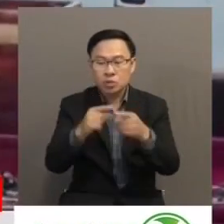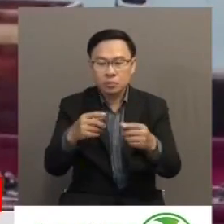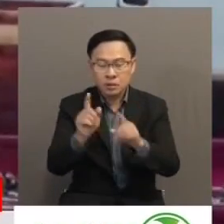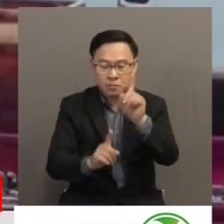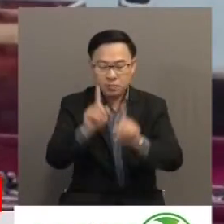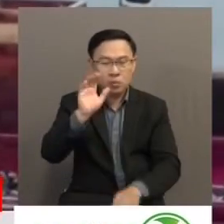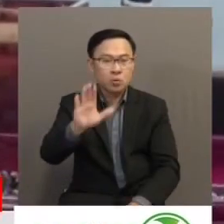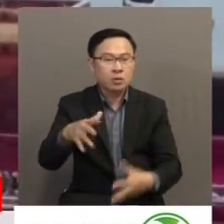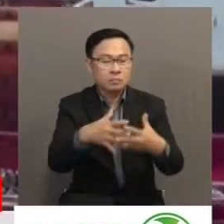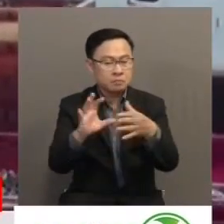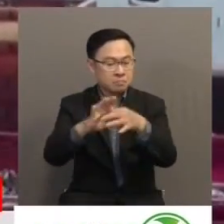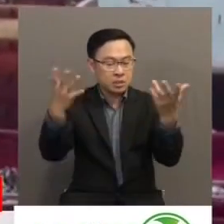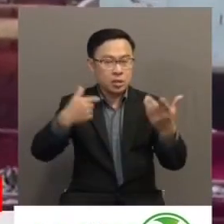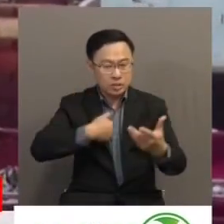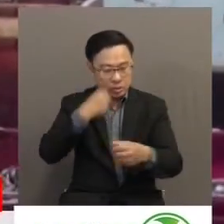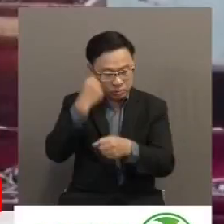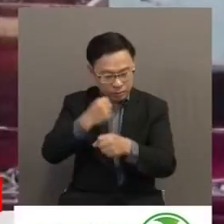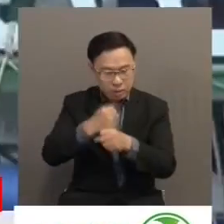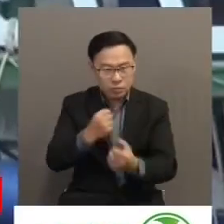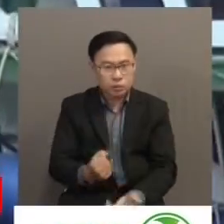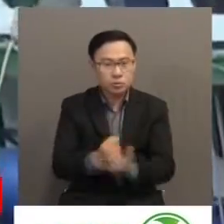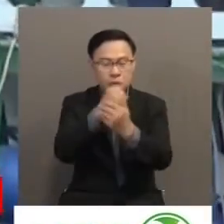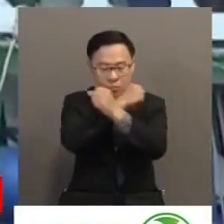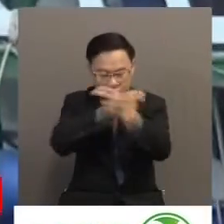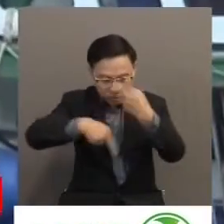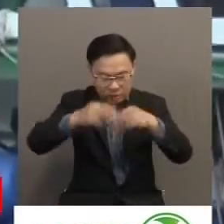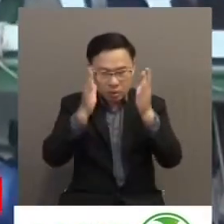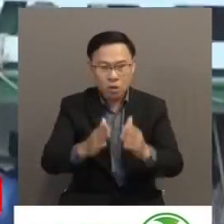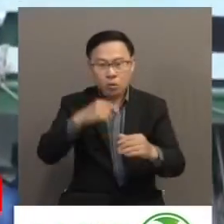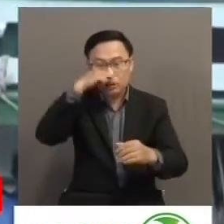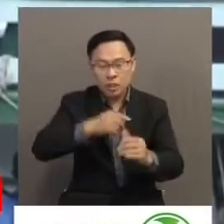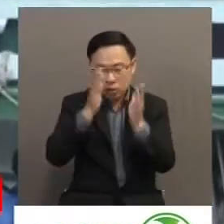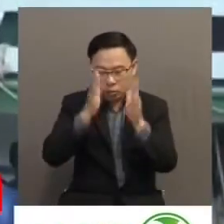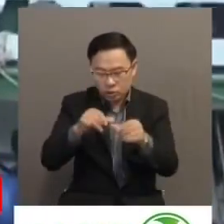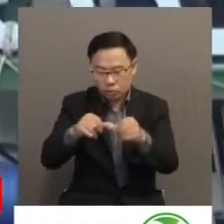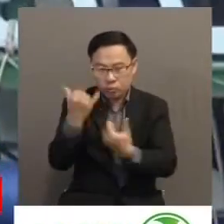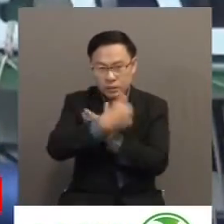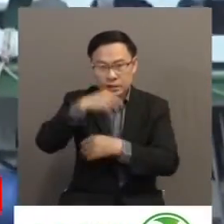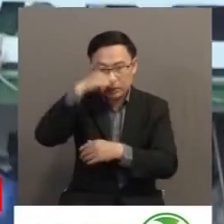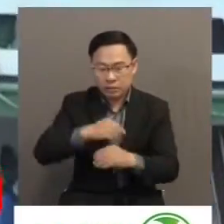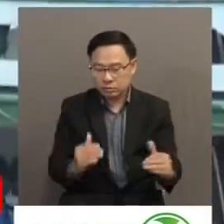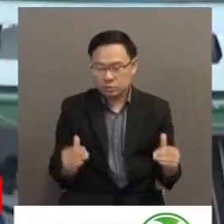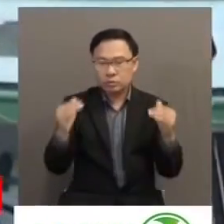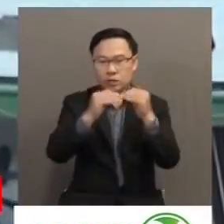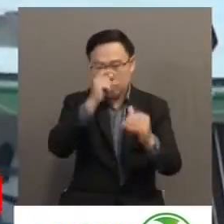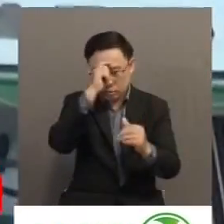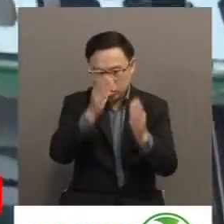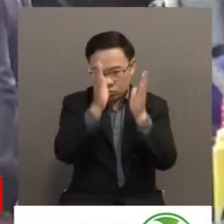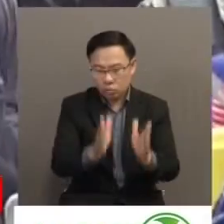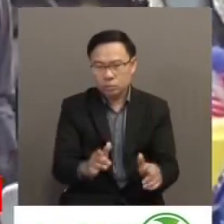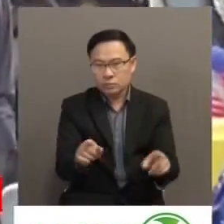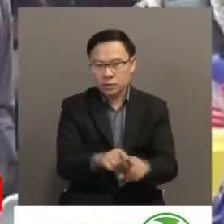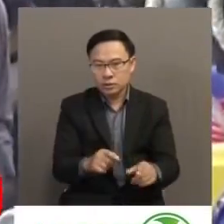ประเมินใดๆด้วยแต่เป็นไปเพื่อปกป้องคุ้มครองชาวไทยและชาวต่างชาติในไทยซึ่งเสมอกันด้วยศักดิ์ศรีความเป็นมนุษย์